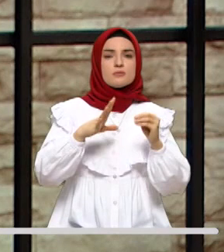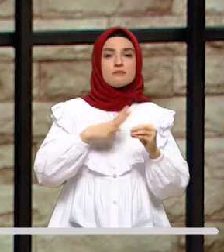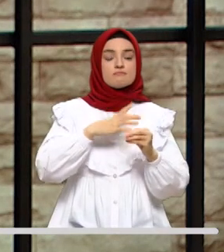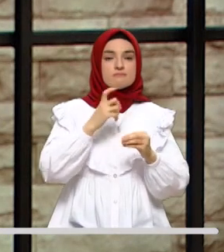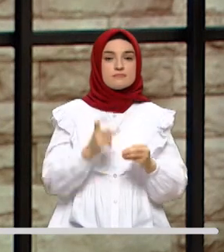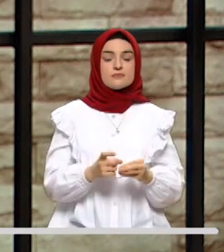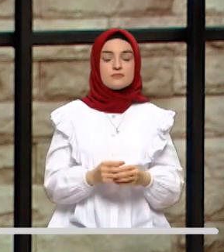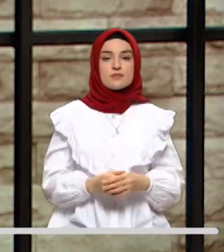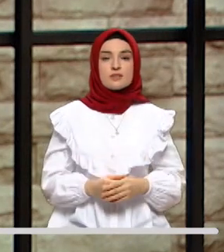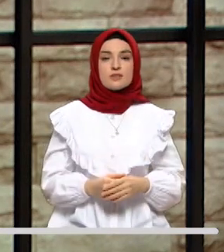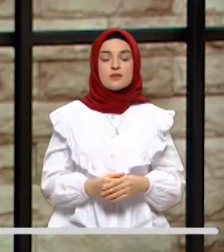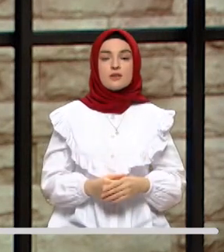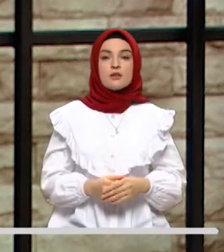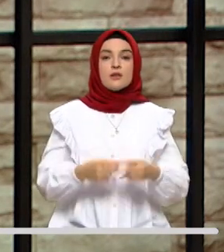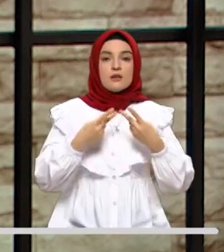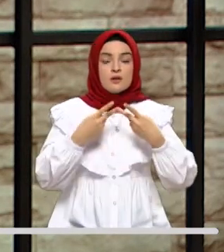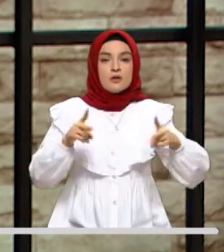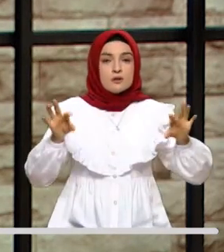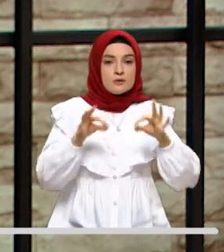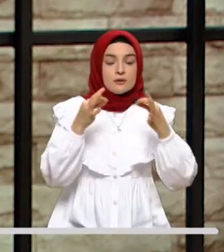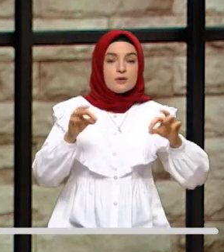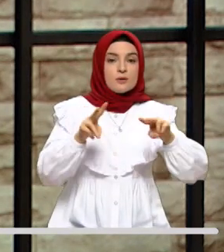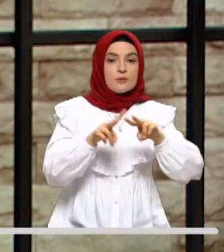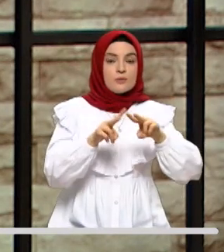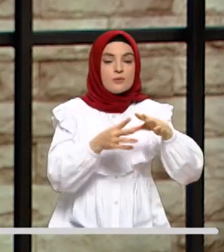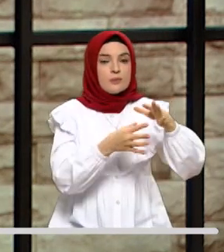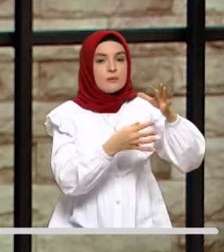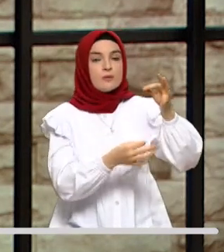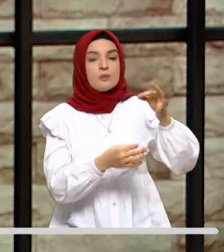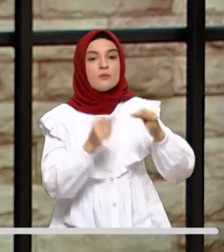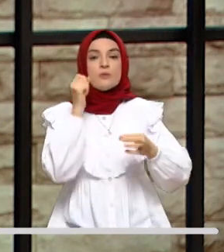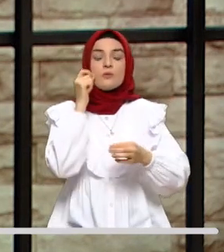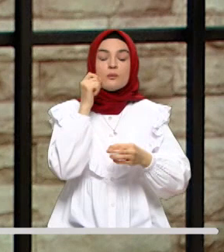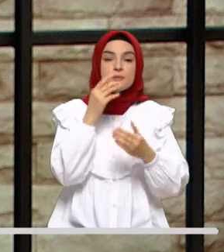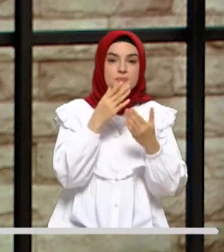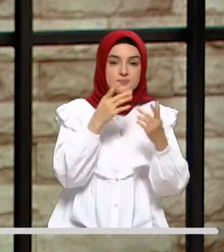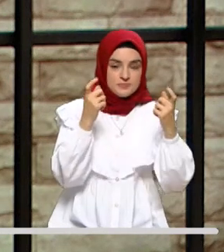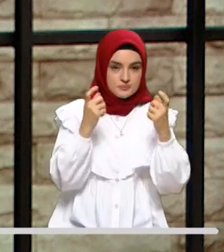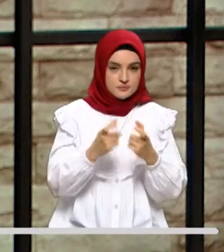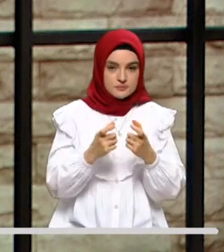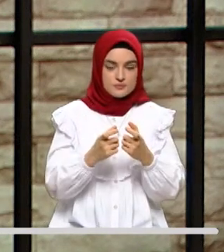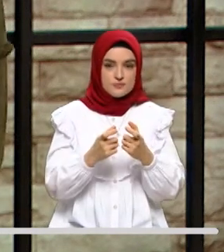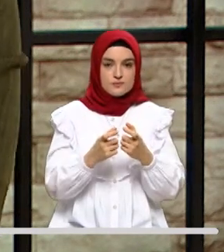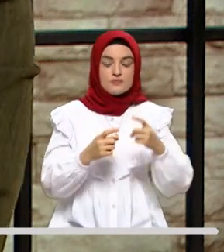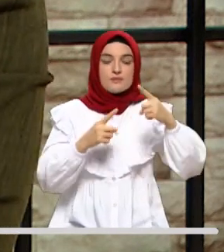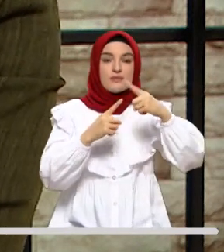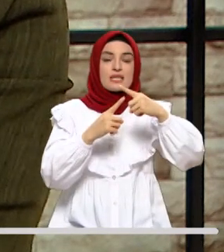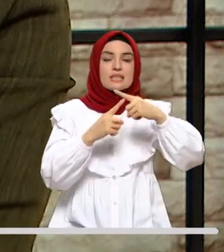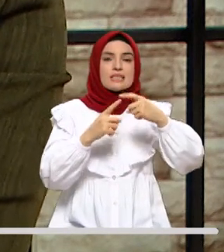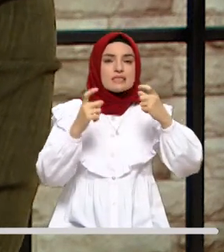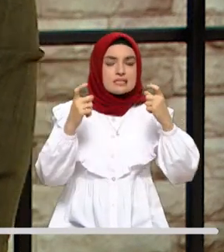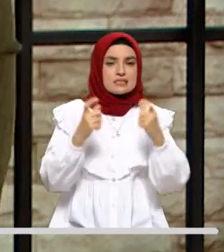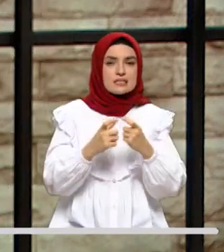Marşı'nı Mehmet Akif Ersoy Ankara'mızda, Taceddin Sultan dergahında, Taceddin